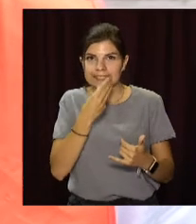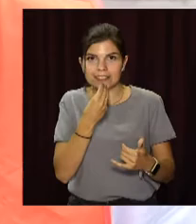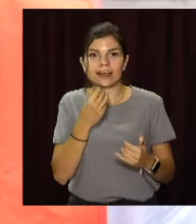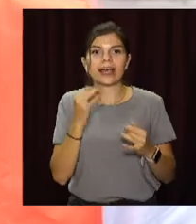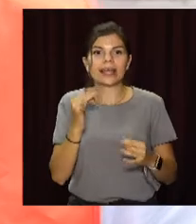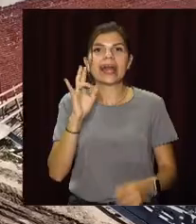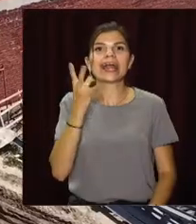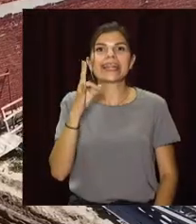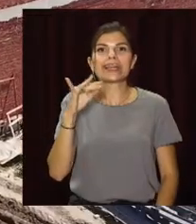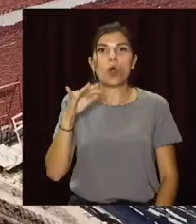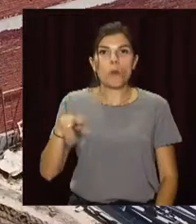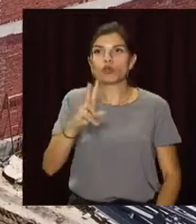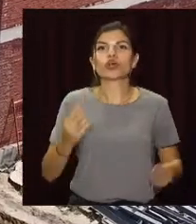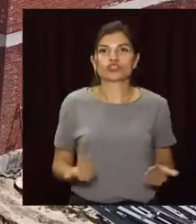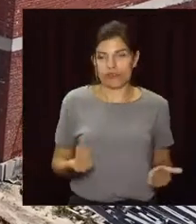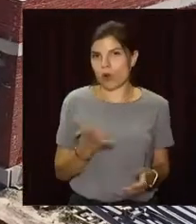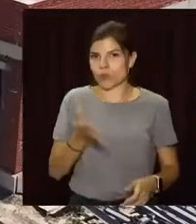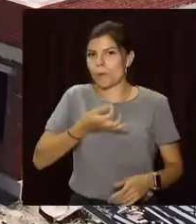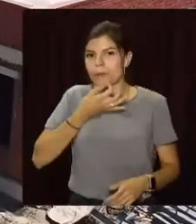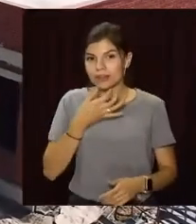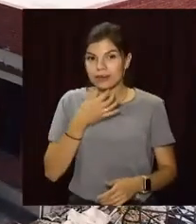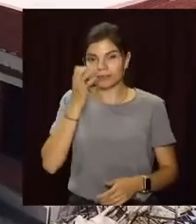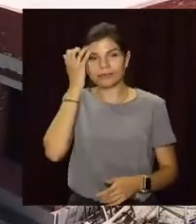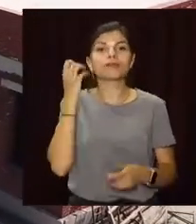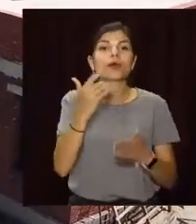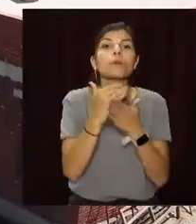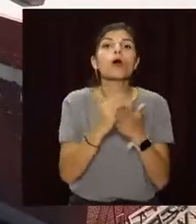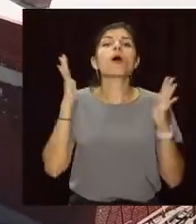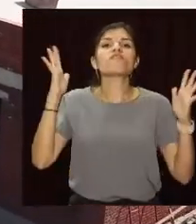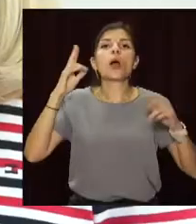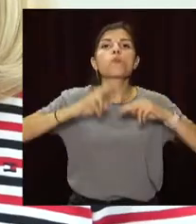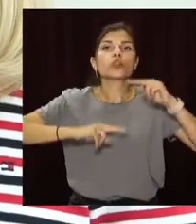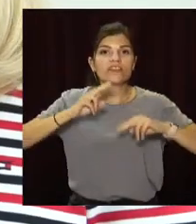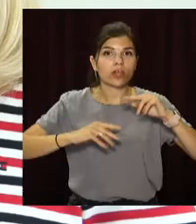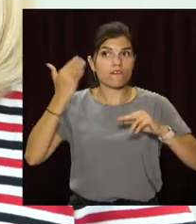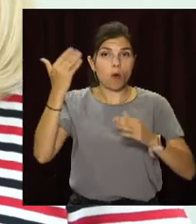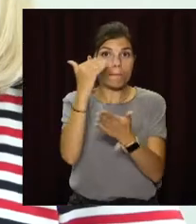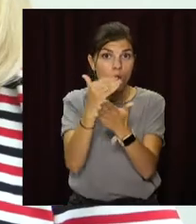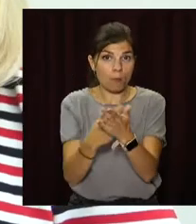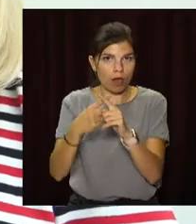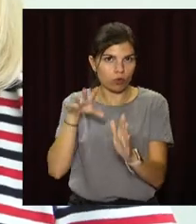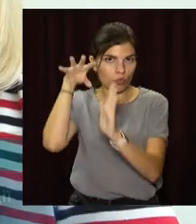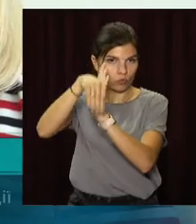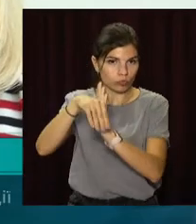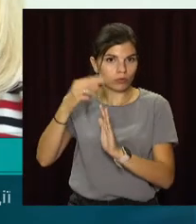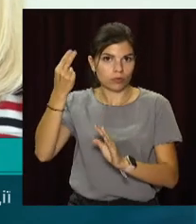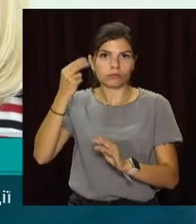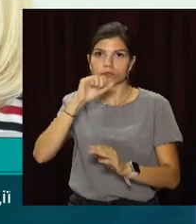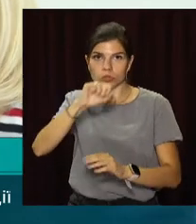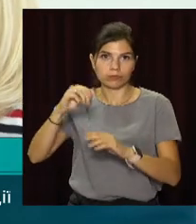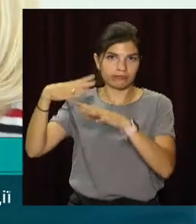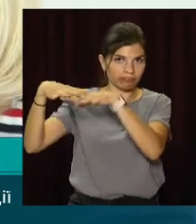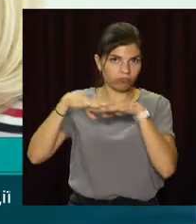і нікопольчані будуть доволі. Спорткомплекс у Нікополі будують за програмою «Велике будівництво». У спортивній будівлі буде розташовано